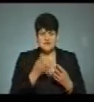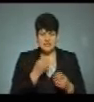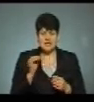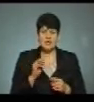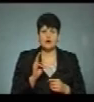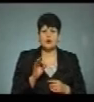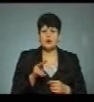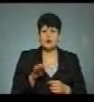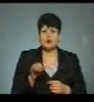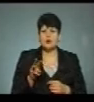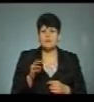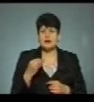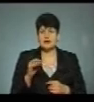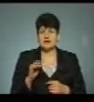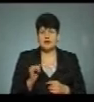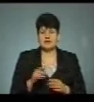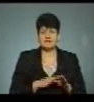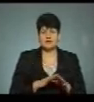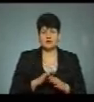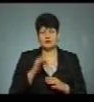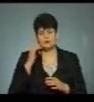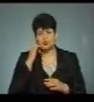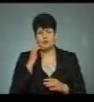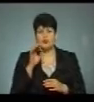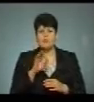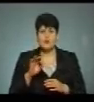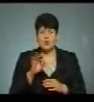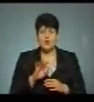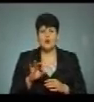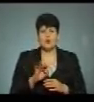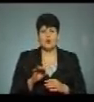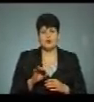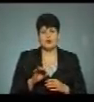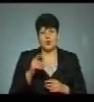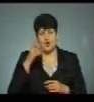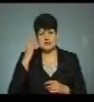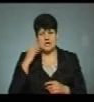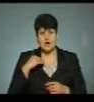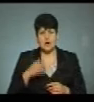Дмитро Губ'як виконав «Думу» про козака Голоту із репертуару Зиновія Штокала.